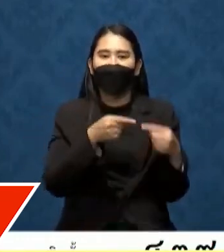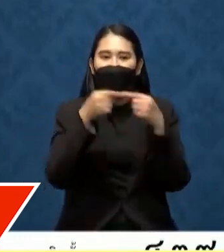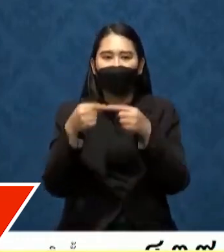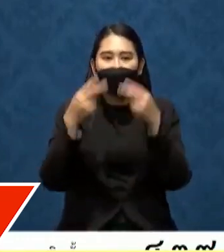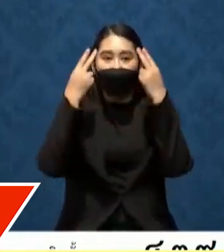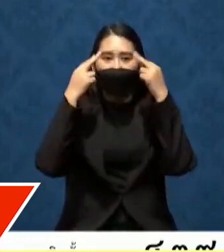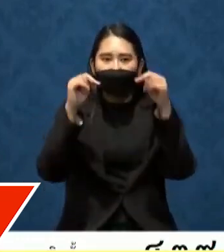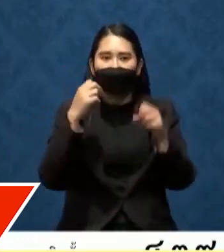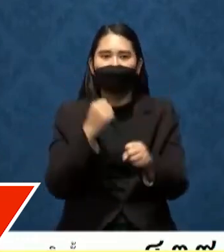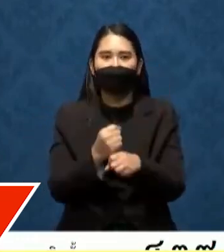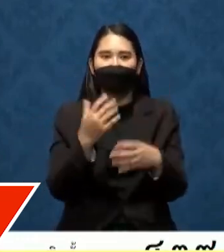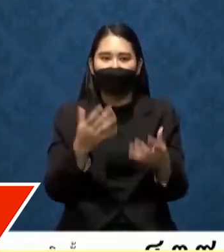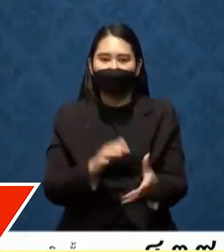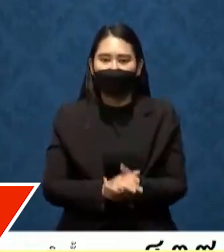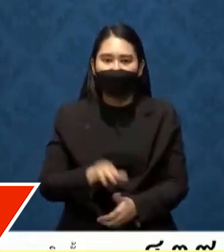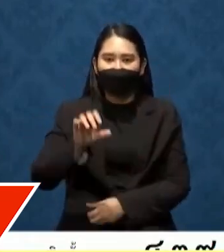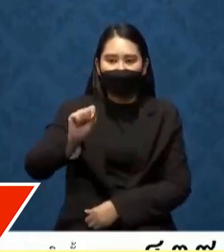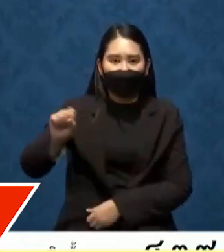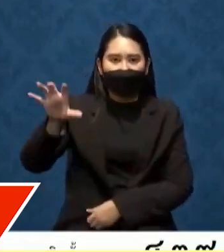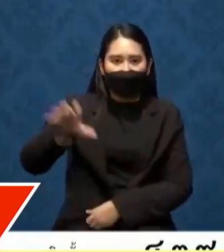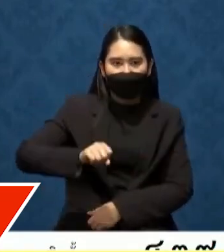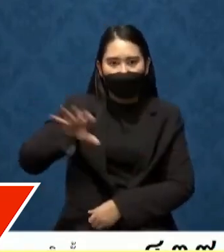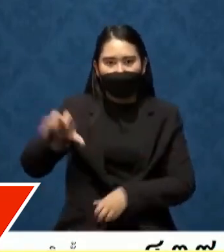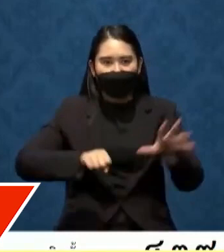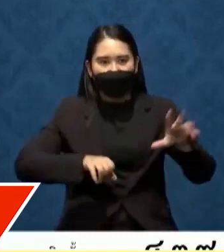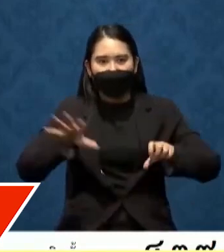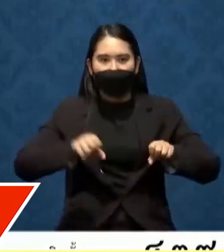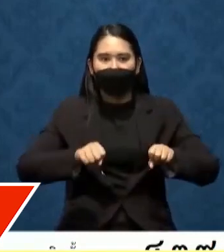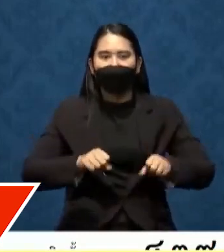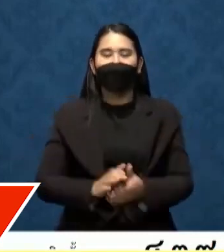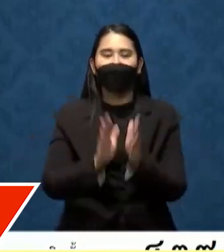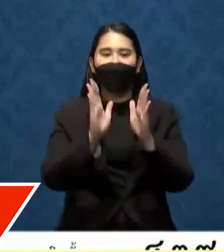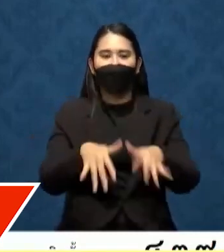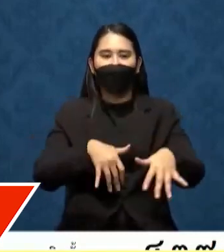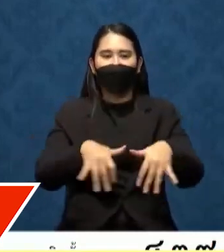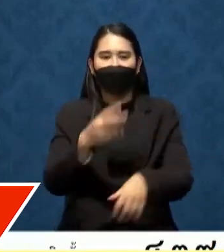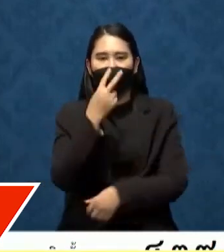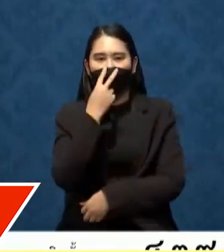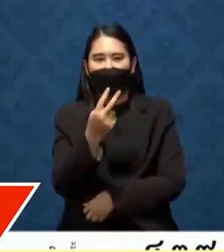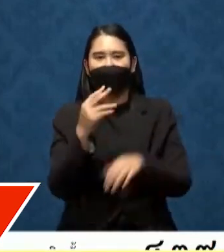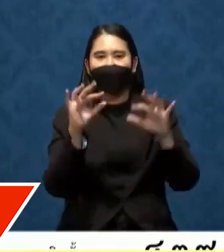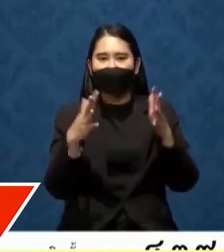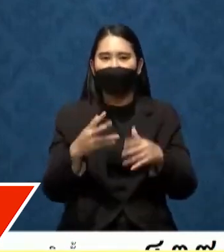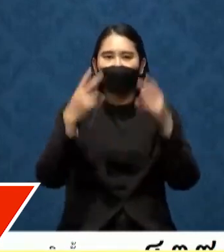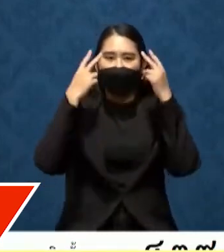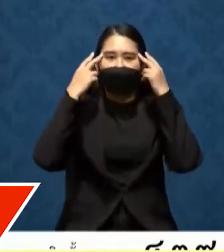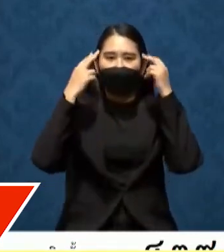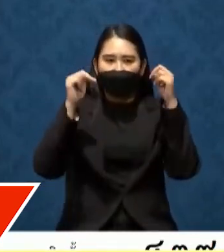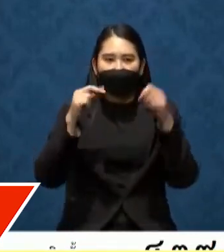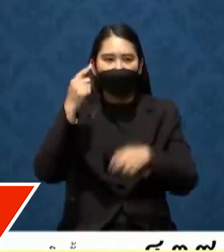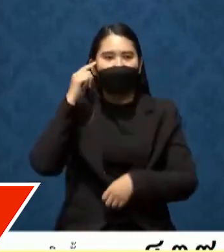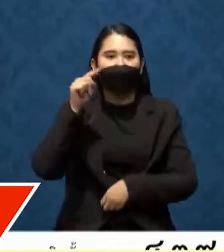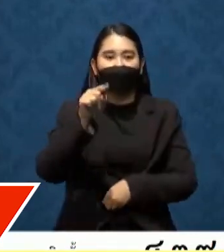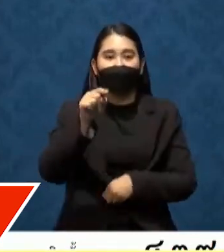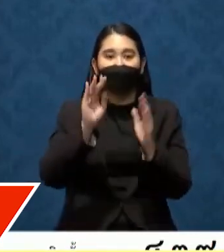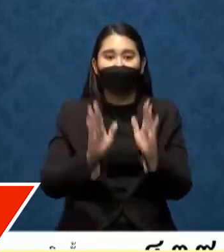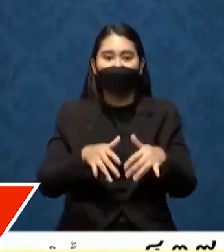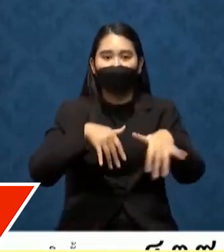ได้ยังไงจะไปดูดส.ส.ได้ยังไงจะไปอยู่พรรคไหนชาวบ้านเขาไม่เห็นเลยว่าเรามีนายกรัฐมนตรีที่เห็นหัวประชาชน